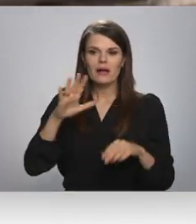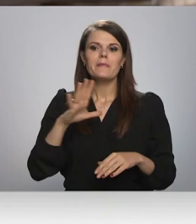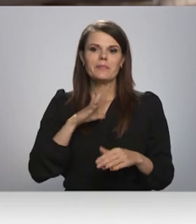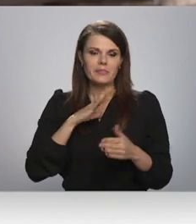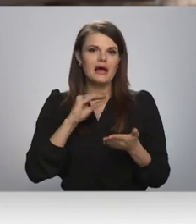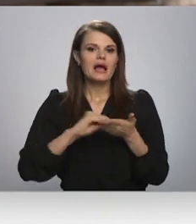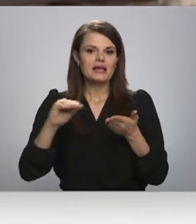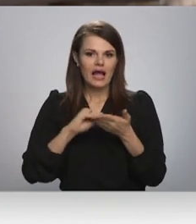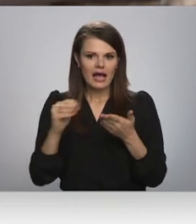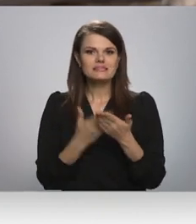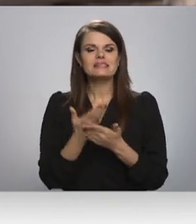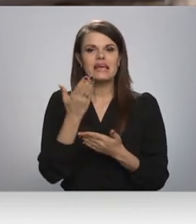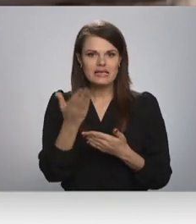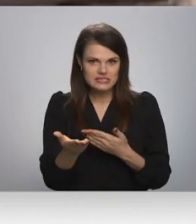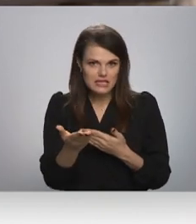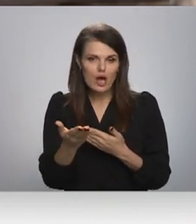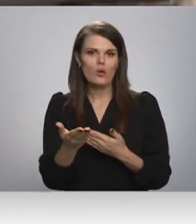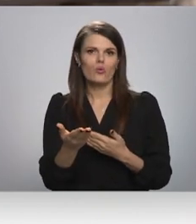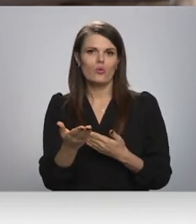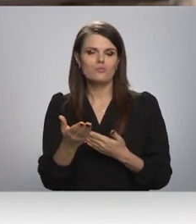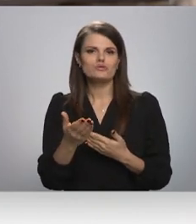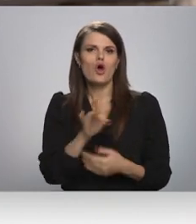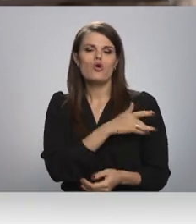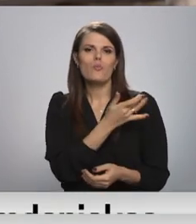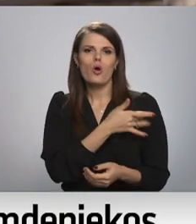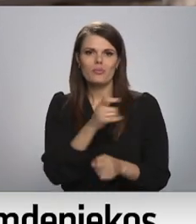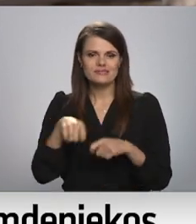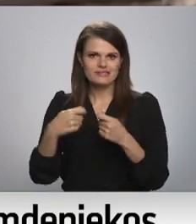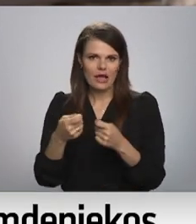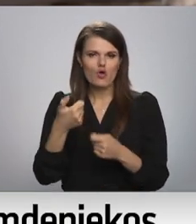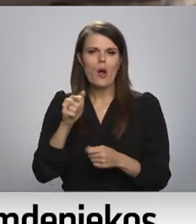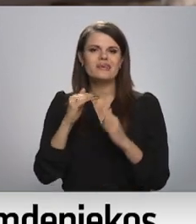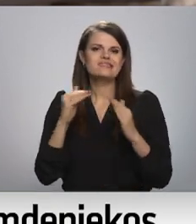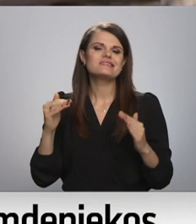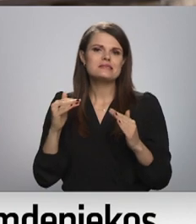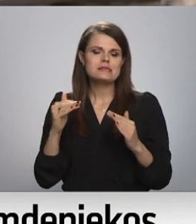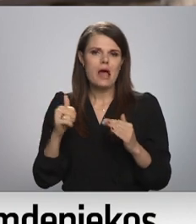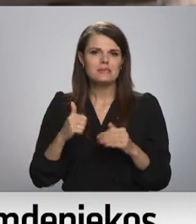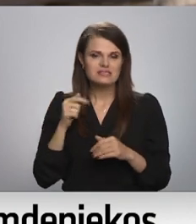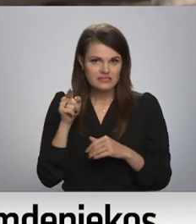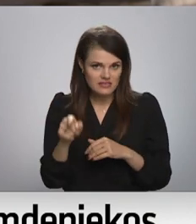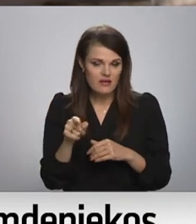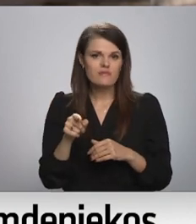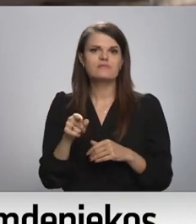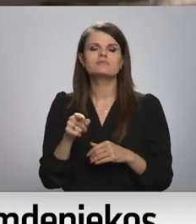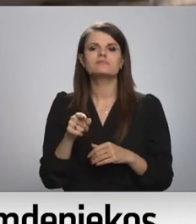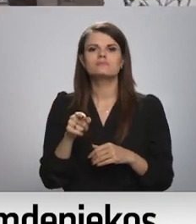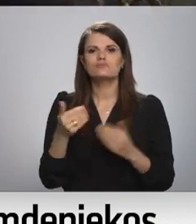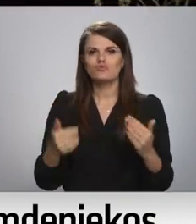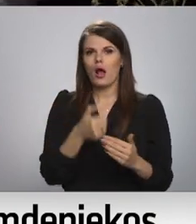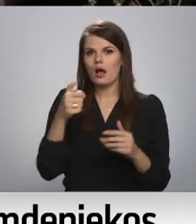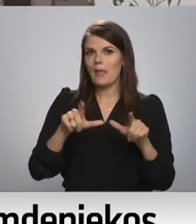rakstīts iesniegums komunālo pakalpojumu sniedzējiem Grobiņas namservisam. Tas bija šī gada